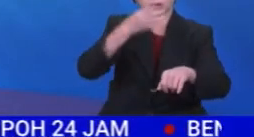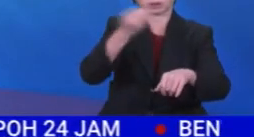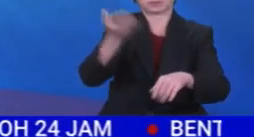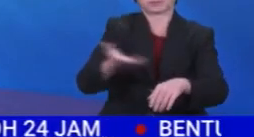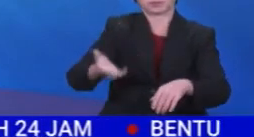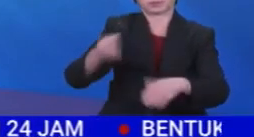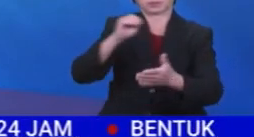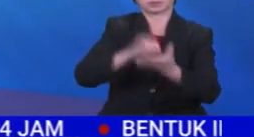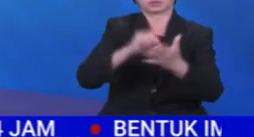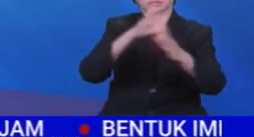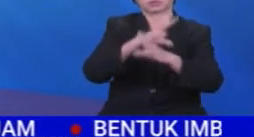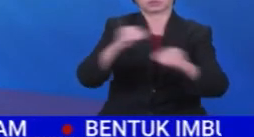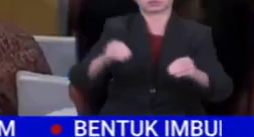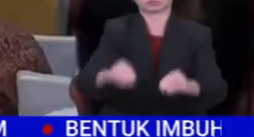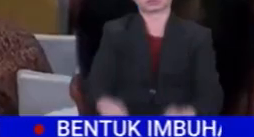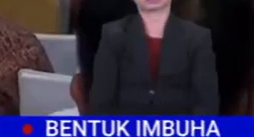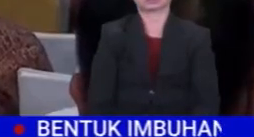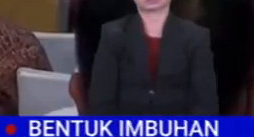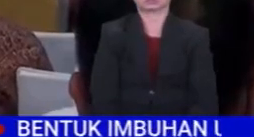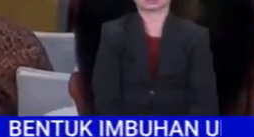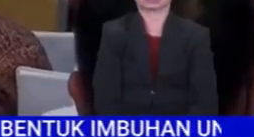barangan di negeri ini